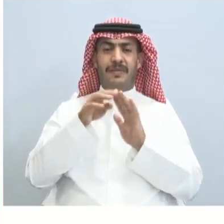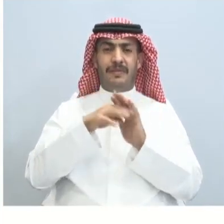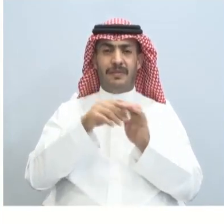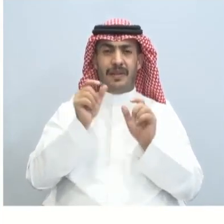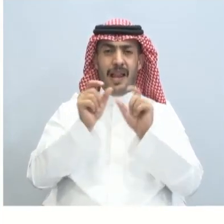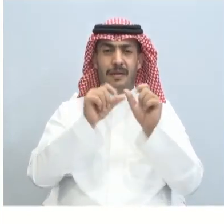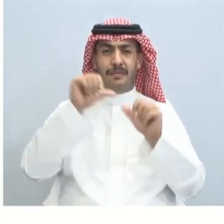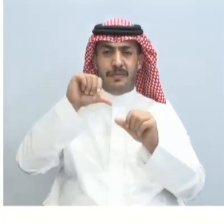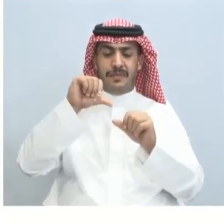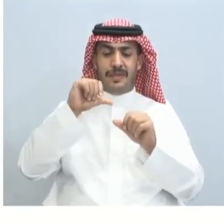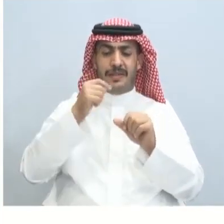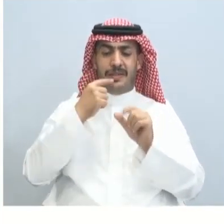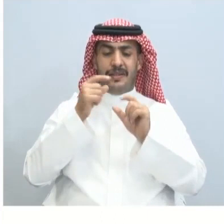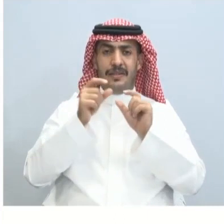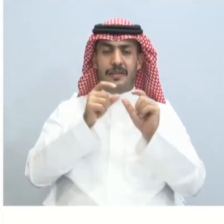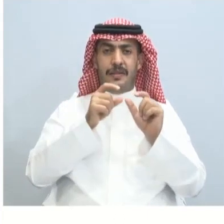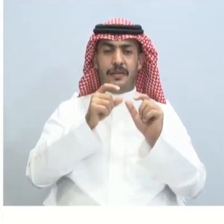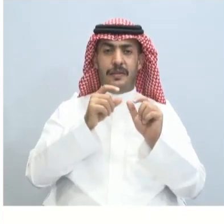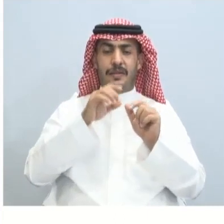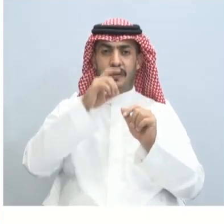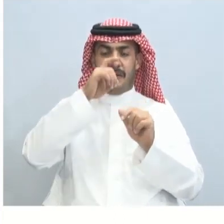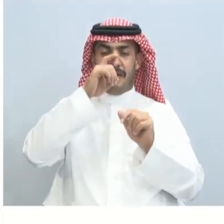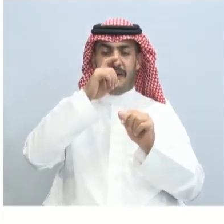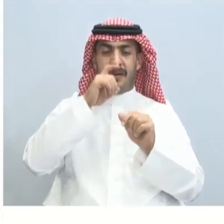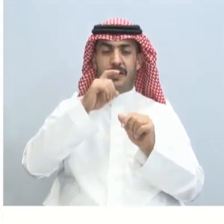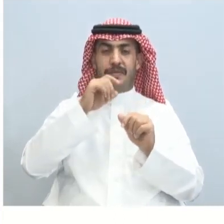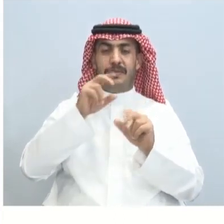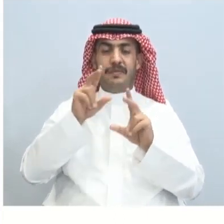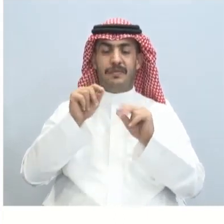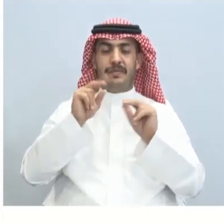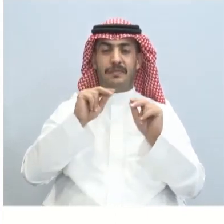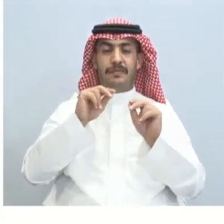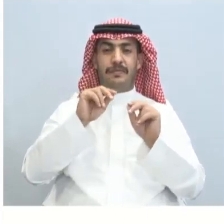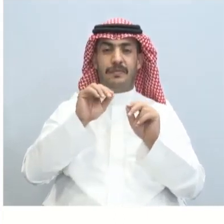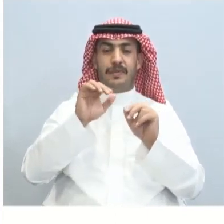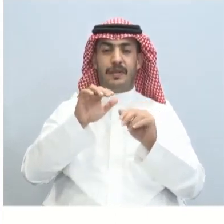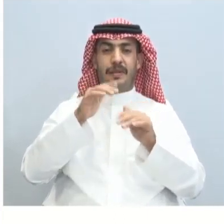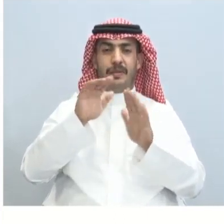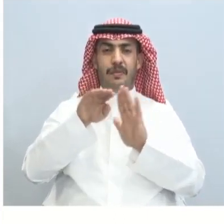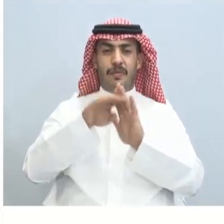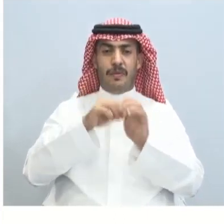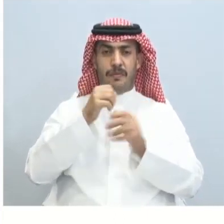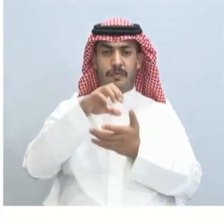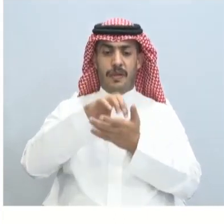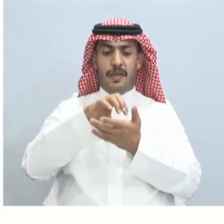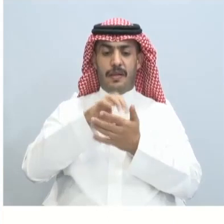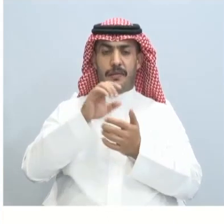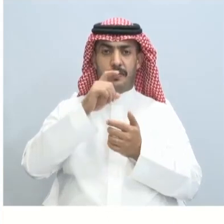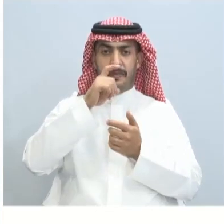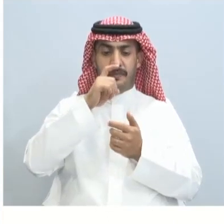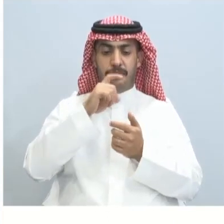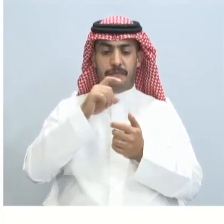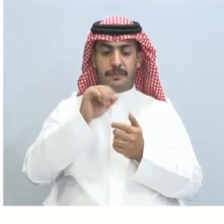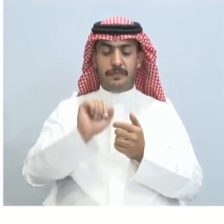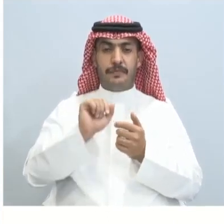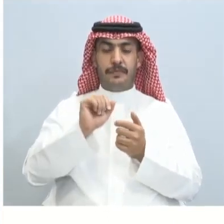تتسبب ايضا بمشاكل ايضا لابد كما ذكرنا سابقا لابد ان نراعي الم المستوى الوظيفي والمكانه الوظيفيه